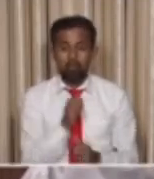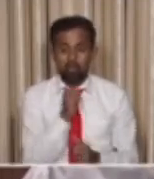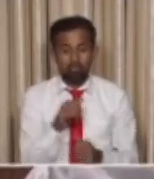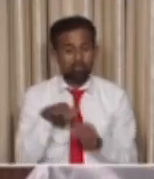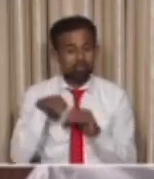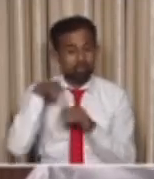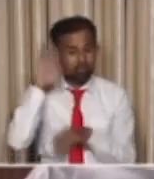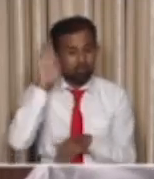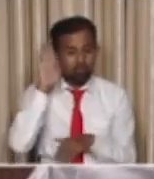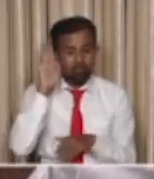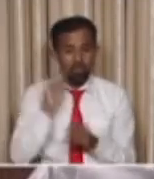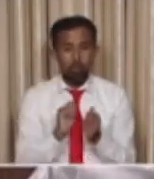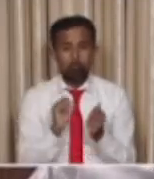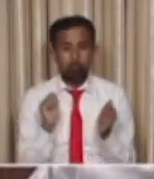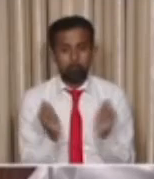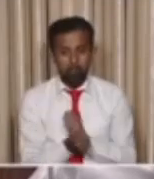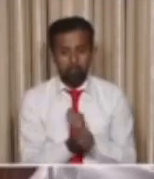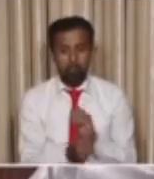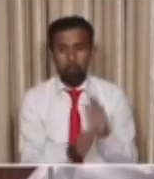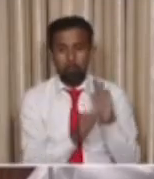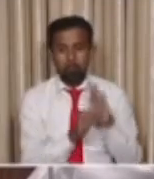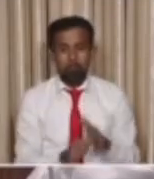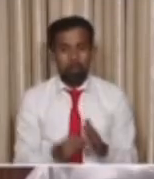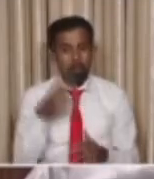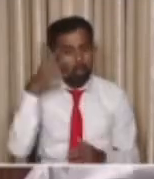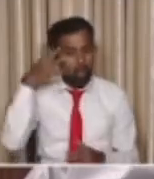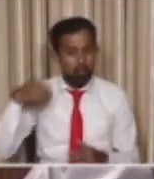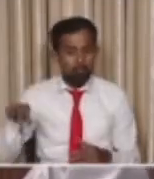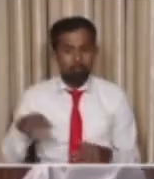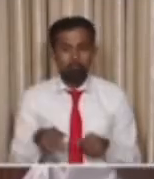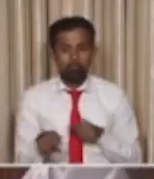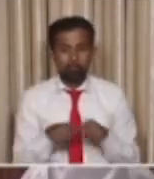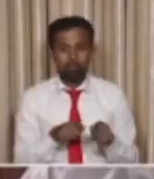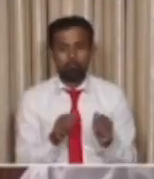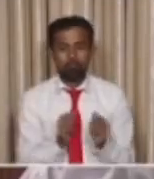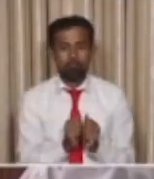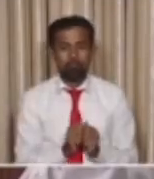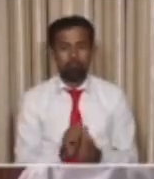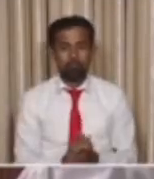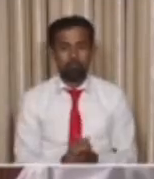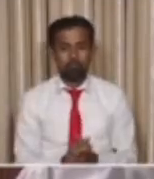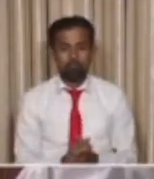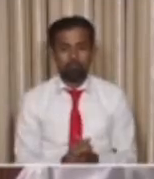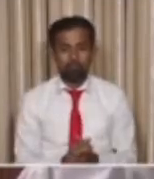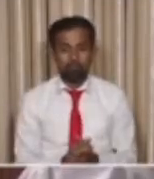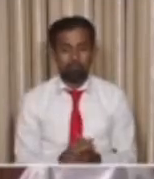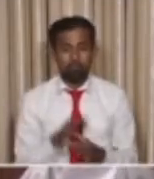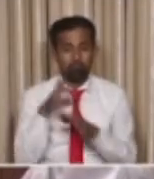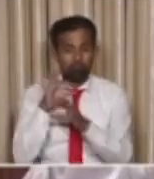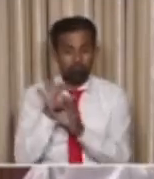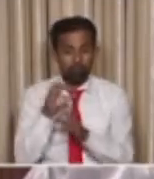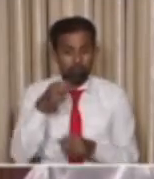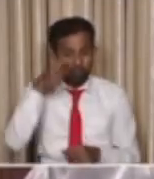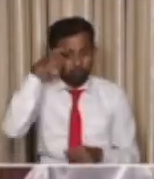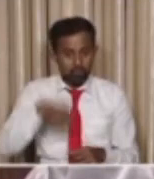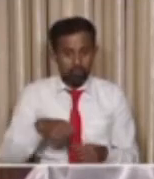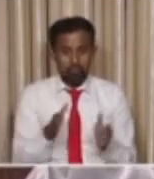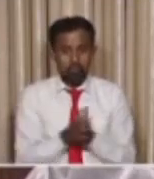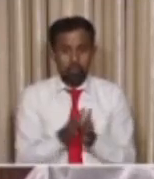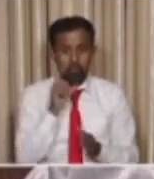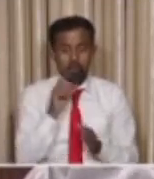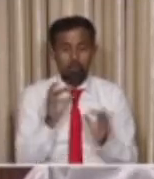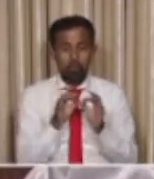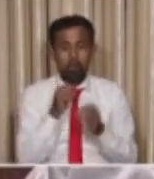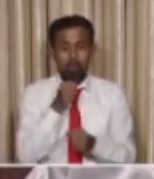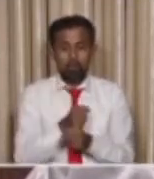ඉතිහාසය සම්පූර්ණයෙන්ම වෙනස් කරමින් යට කරමින් අමතක කරමින් යන ක්‍රියාවලියක් තියෙනවා. විද්‍යාත්මක සාක්ෂි මත හම්බෙච්ච බලංගොඩ මානවය